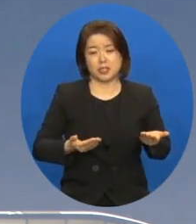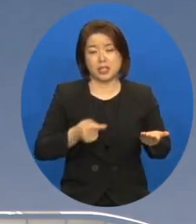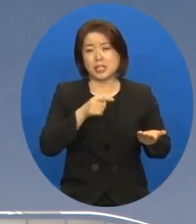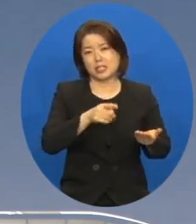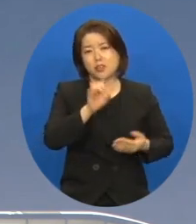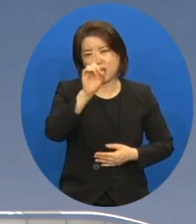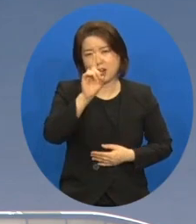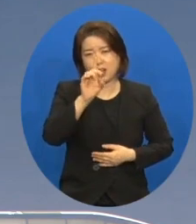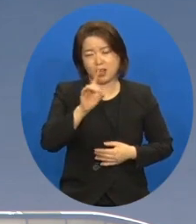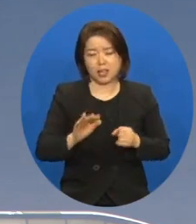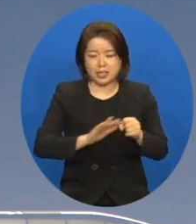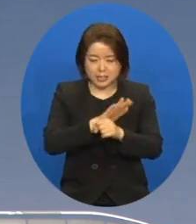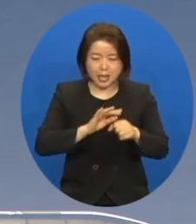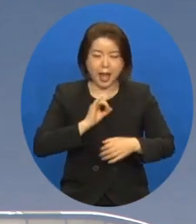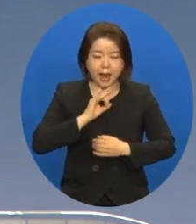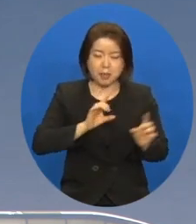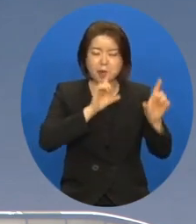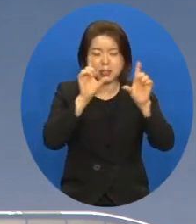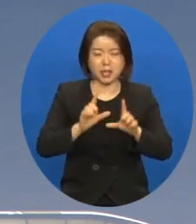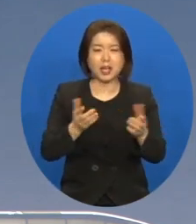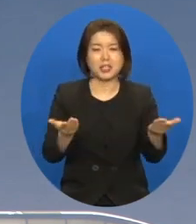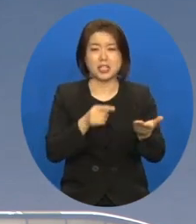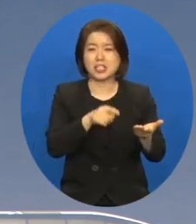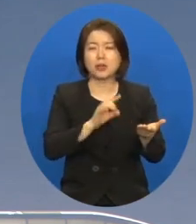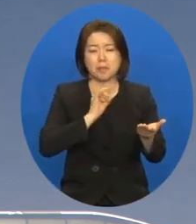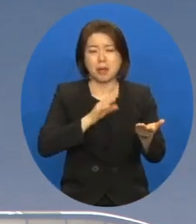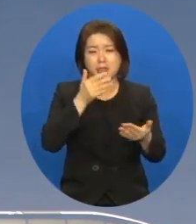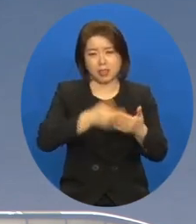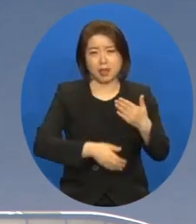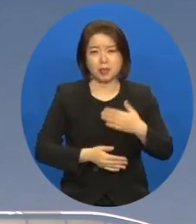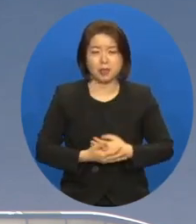그것밖에 없어요. 사랑만 하며 살았던 일.